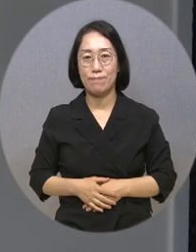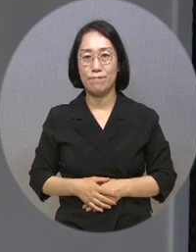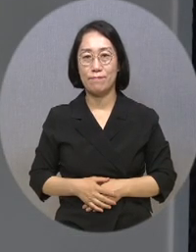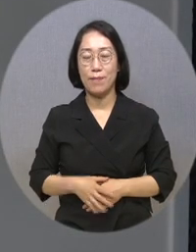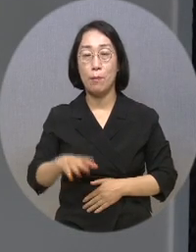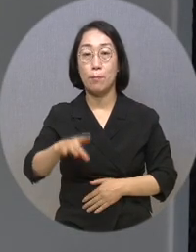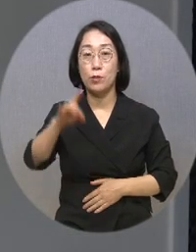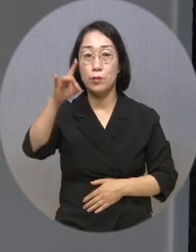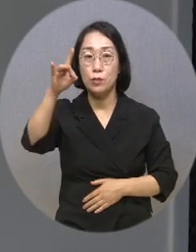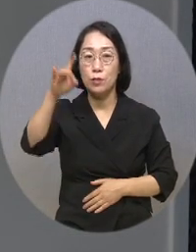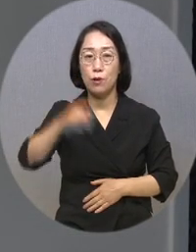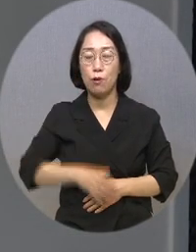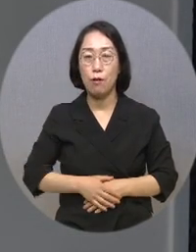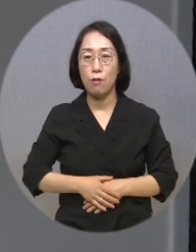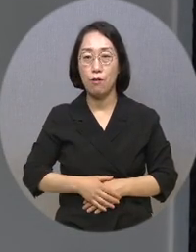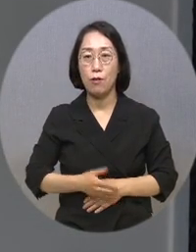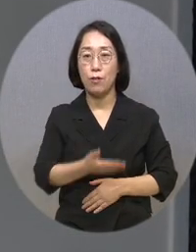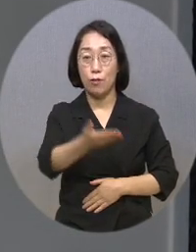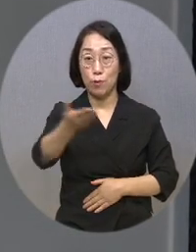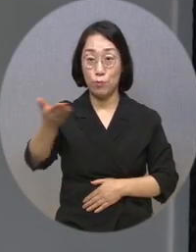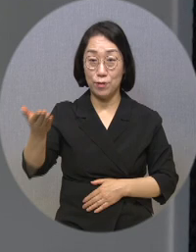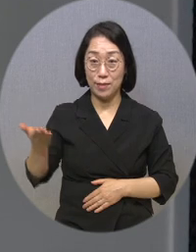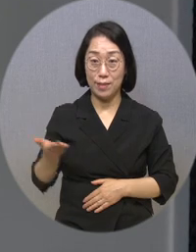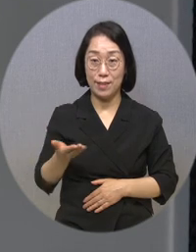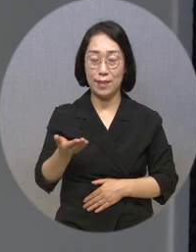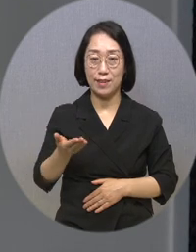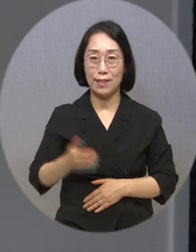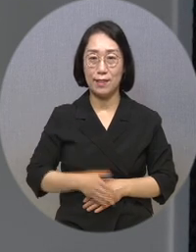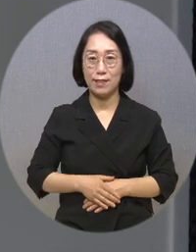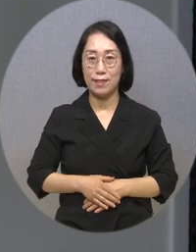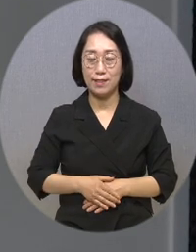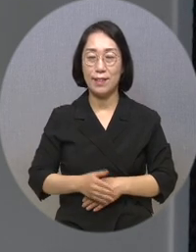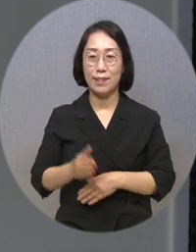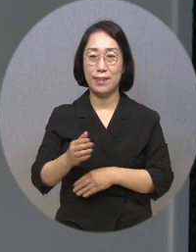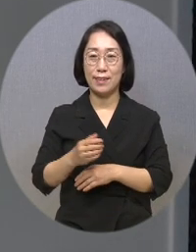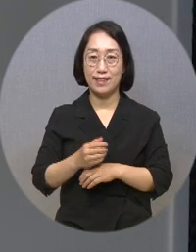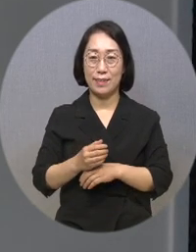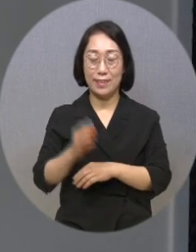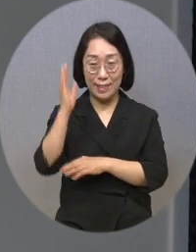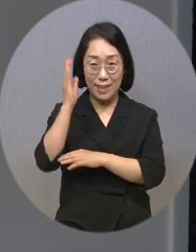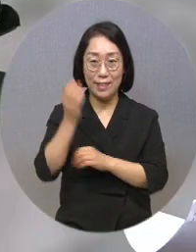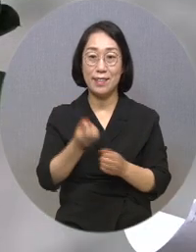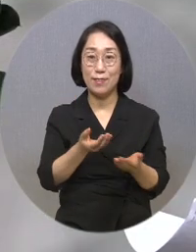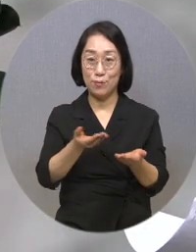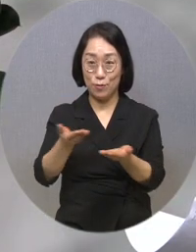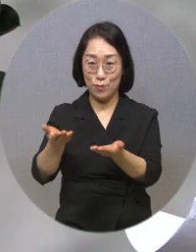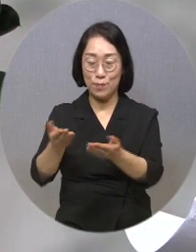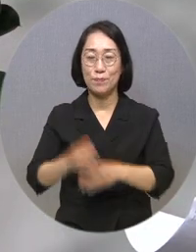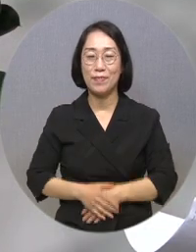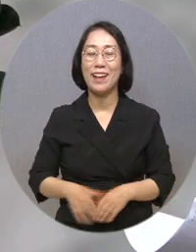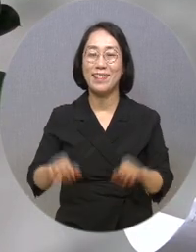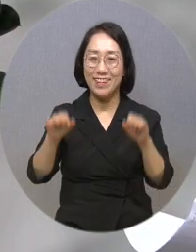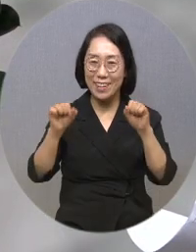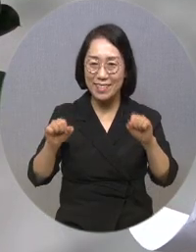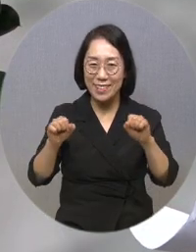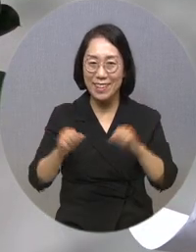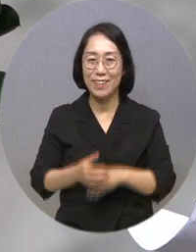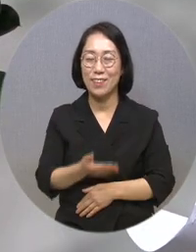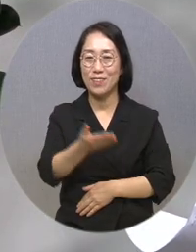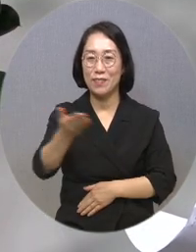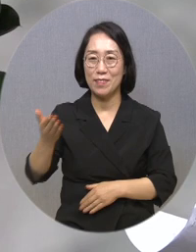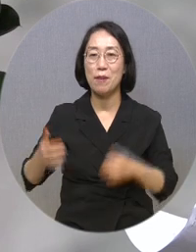네, 먼저 본방송을 시청하시는 우리 시청자 여러분들께 한번 인사 말씀 좀 부탁드리겠습니다. 네, 안녕하세요. 시청자